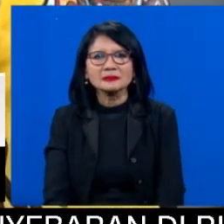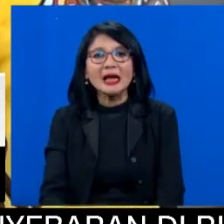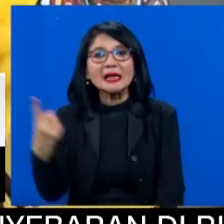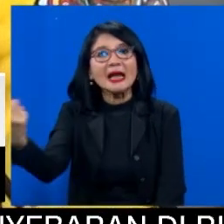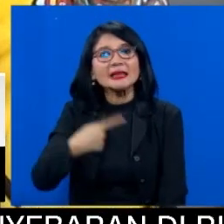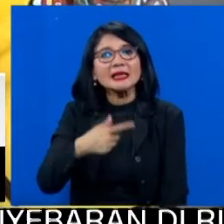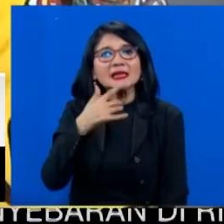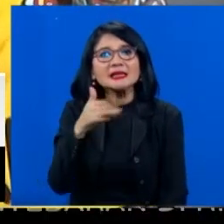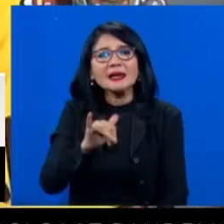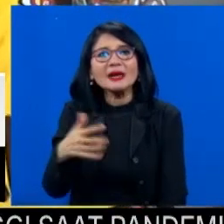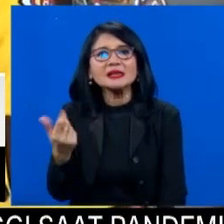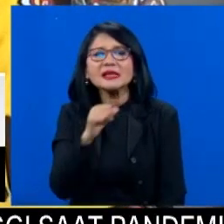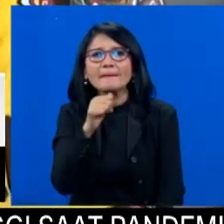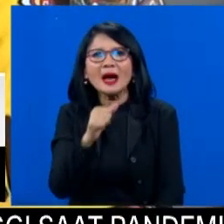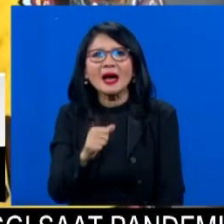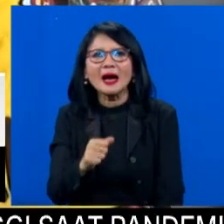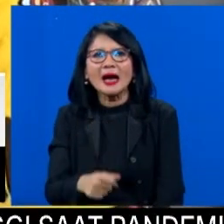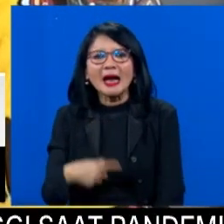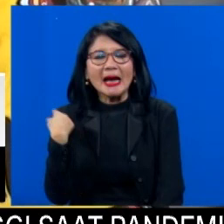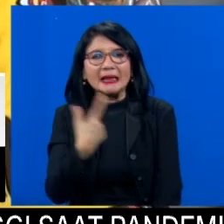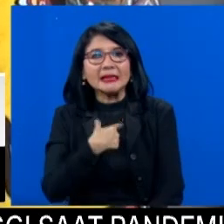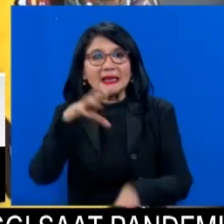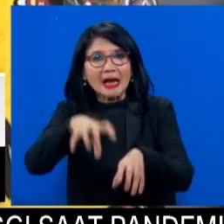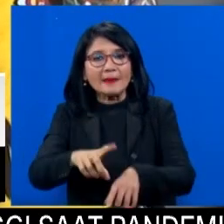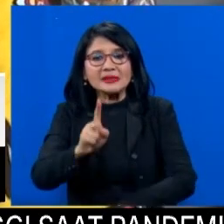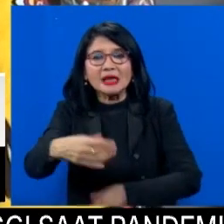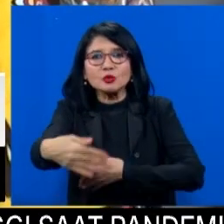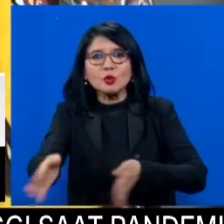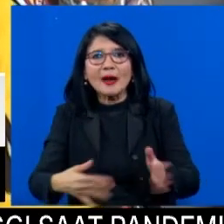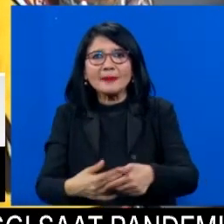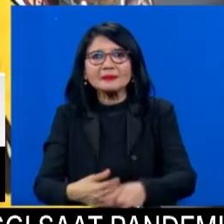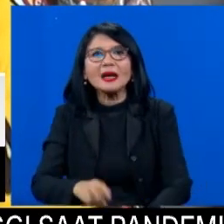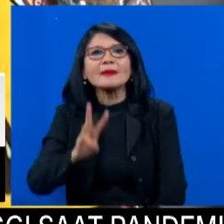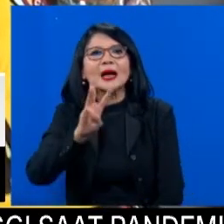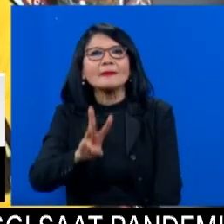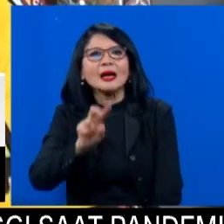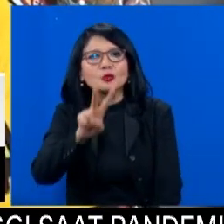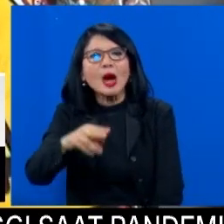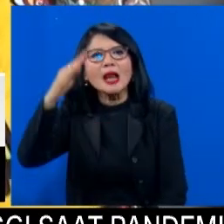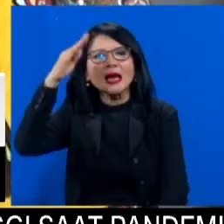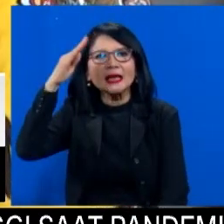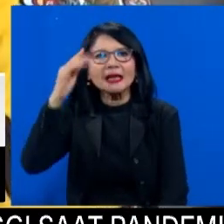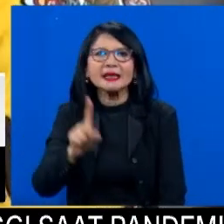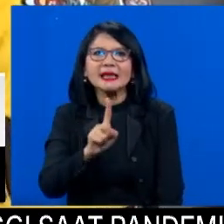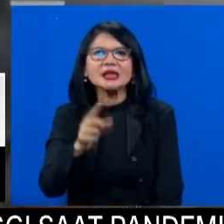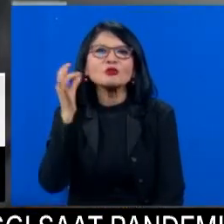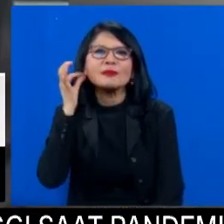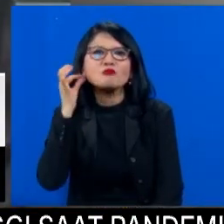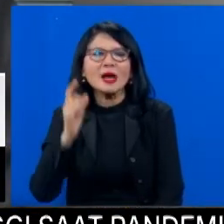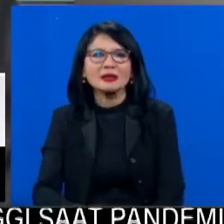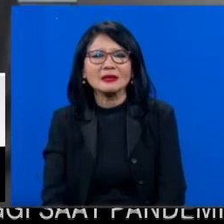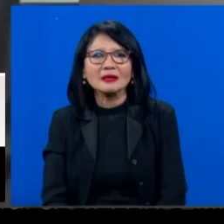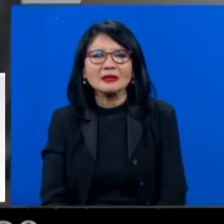siapa? Kebetulan kita amankan di salah satu kamar bersama tiga orang ya. Dua orang laki-laki bersama satu orang perempuan.